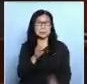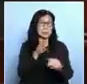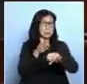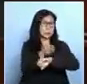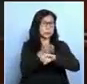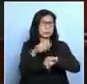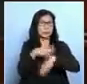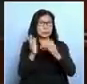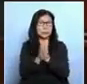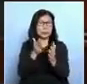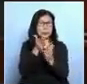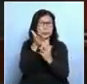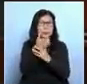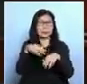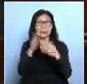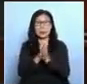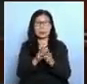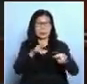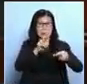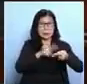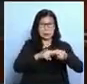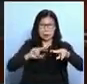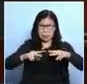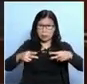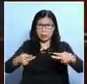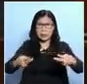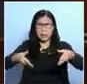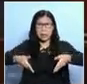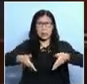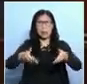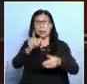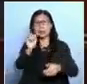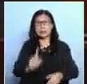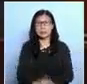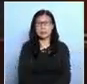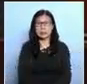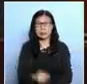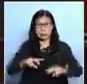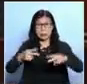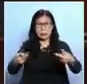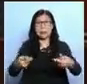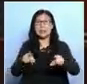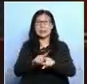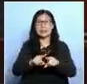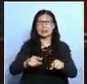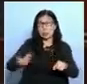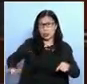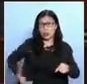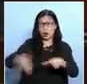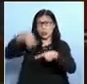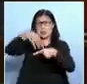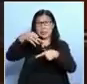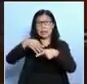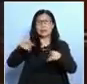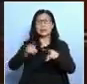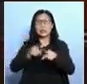知啊？佢知道喺中國咁嘅發展路嘅路途路徑下咧，你要發展廣深公路咧，係必定會